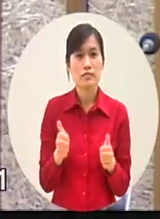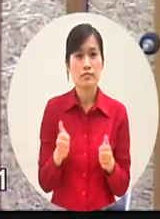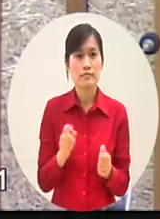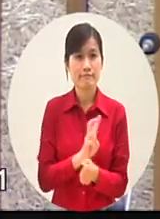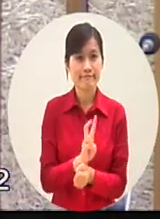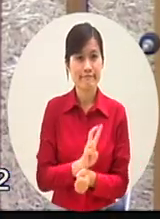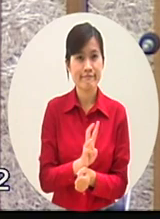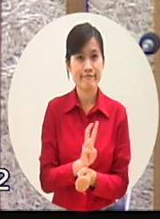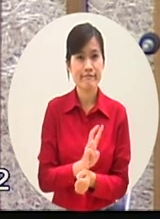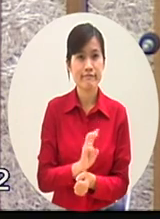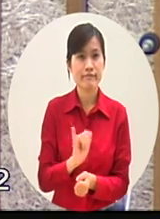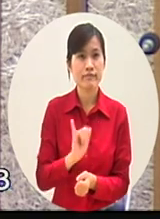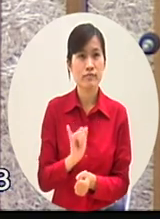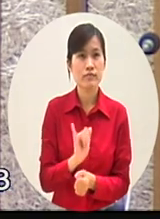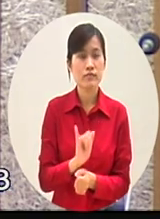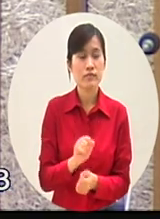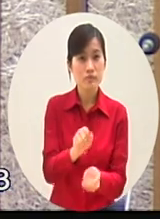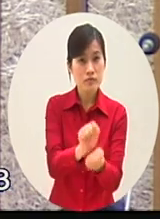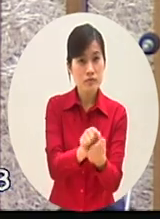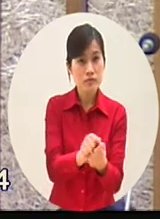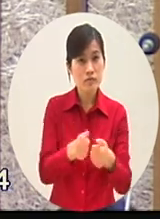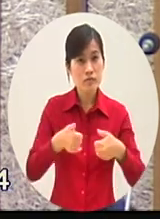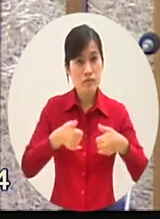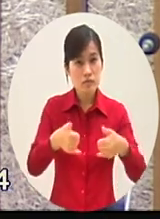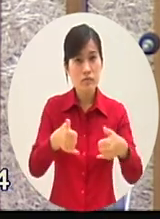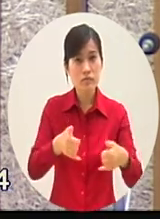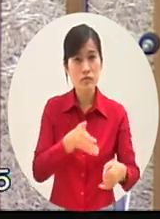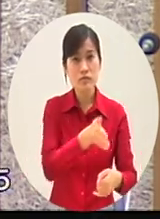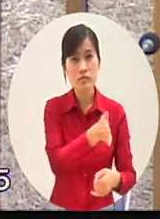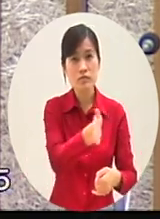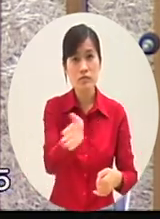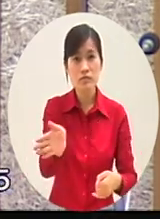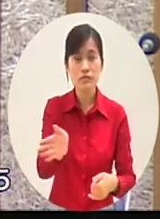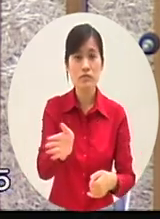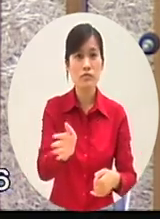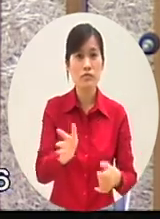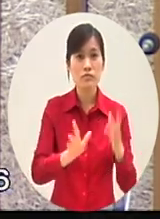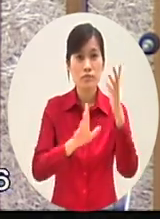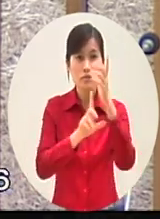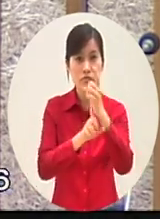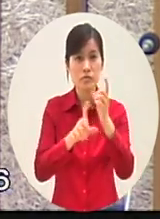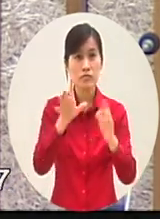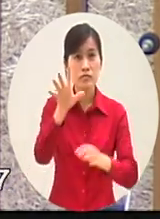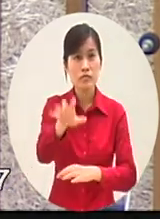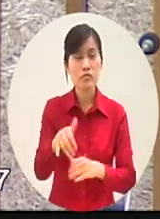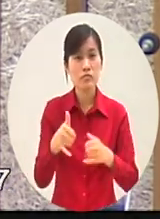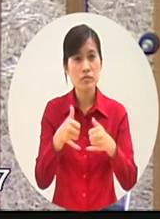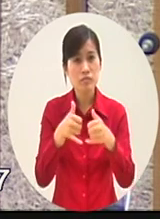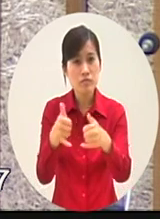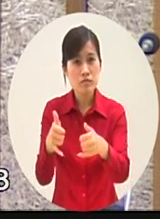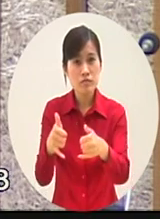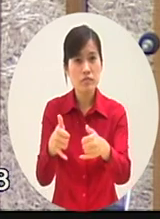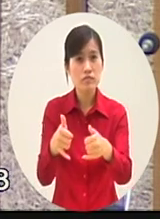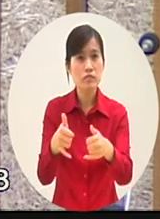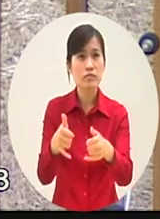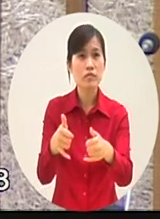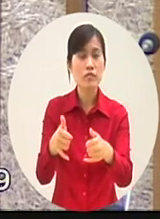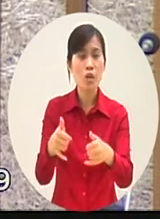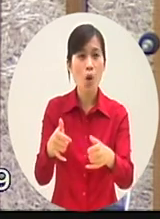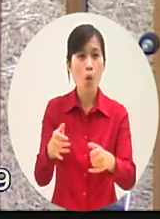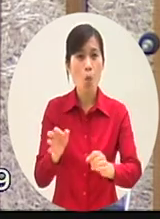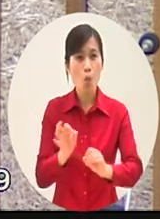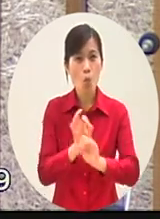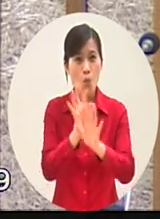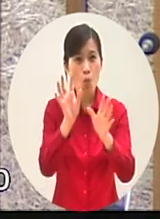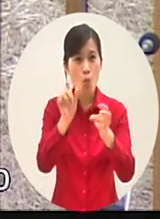实澄清路、大碑路、神农路啊，啊跟光明路跟新出路，它是一连